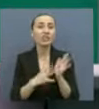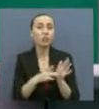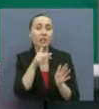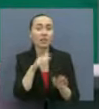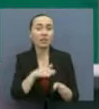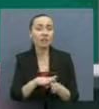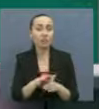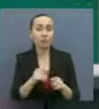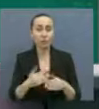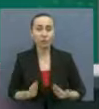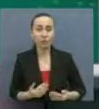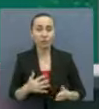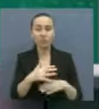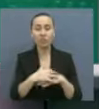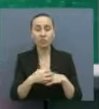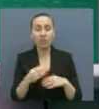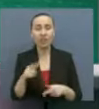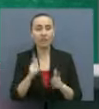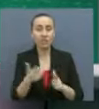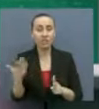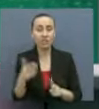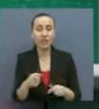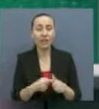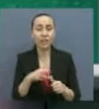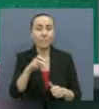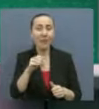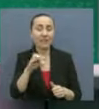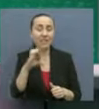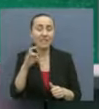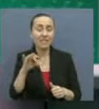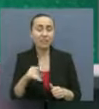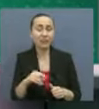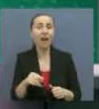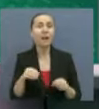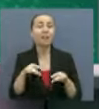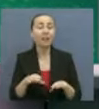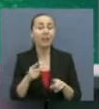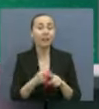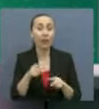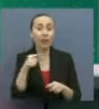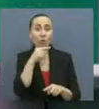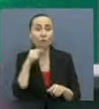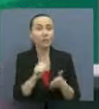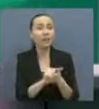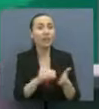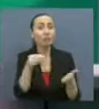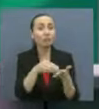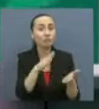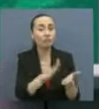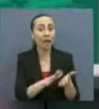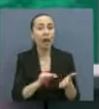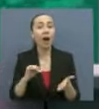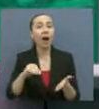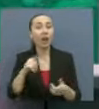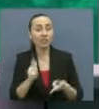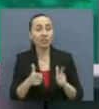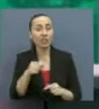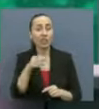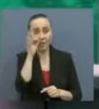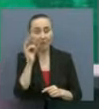Кокшетау. Настоящее ее имя Марта Семке. Дело в том, что русская она лишь по документам, фактически немка.